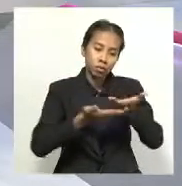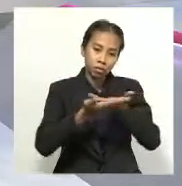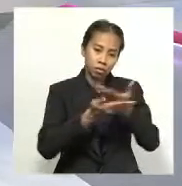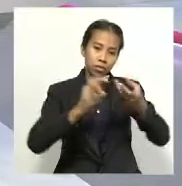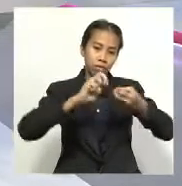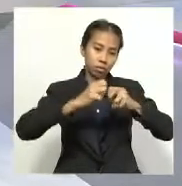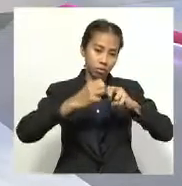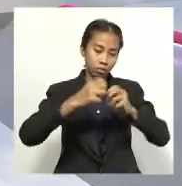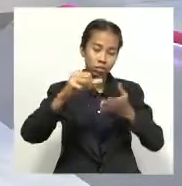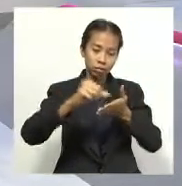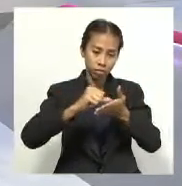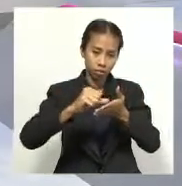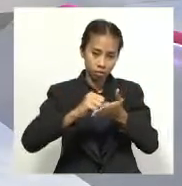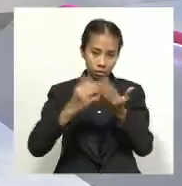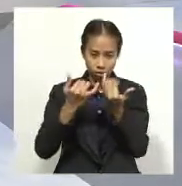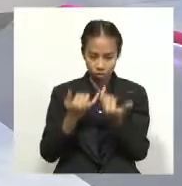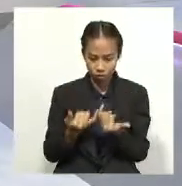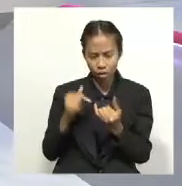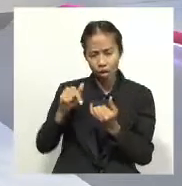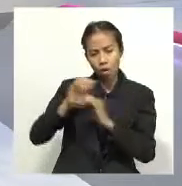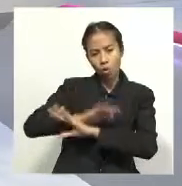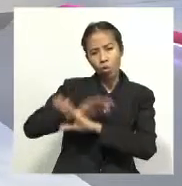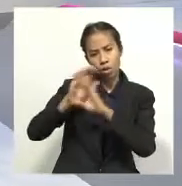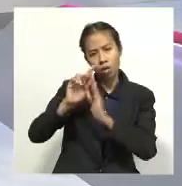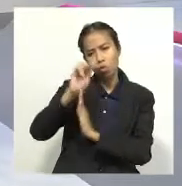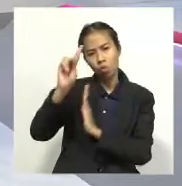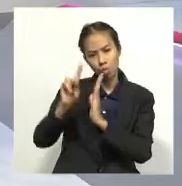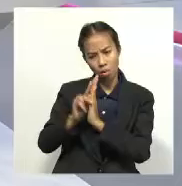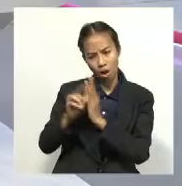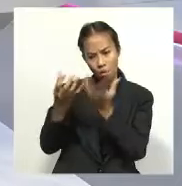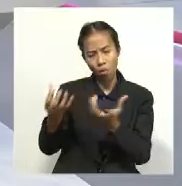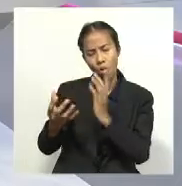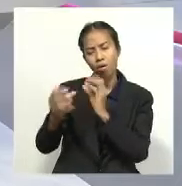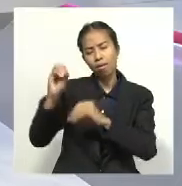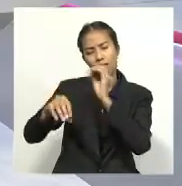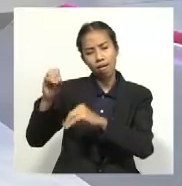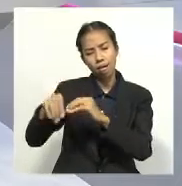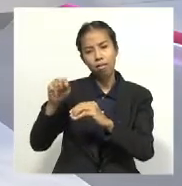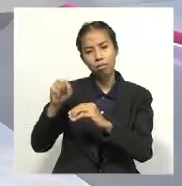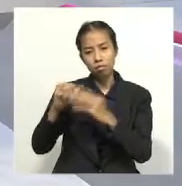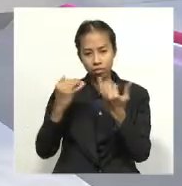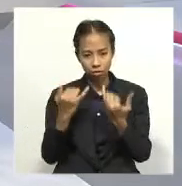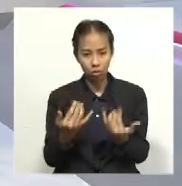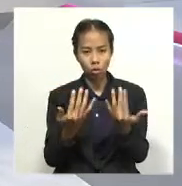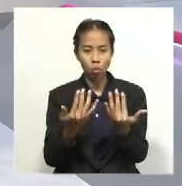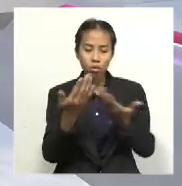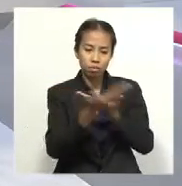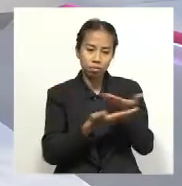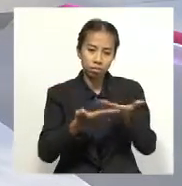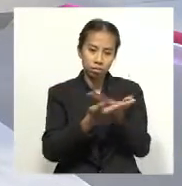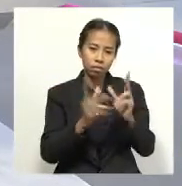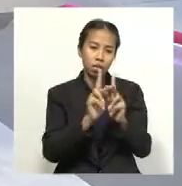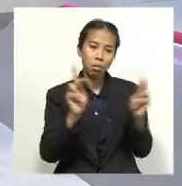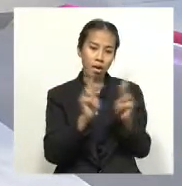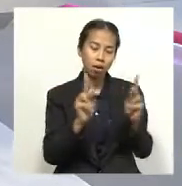ส่วนข้อเสนอให้มีการทบทวนยกเลิกการนำเข้าอย่างถูกกฎหมายนั้นอธิบดีกรมโรงงานอุตสาหกรรมก็บอกว่าอยู่ระหว่างการพิจารณาของ